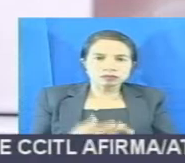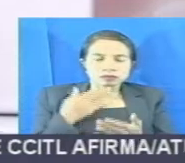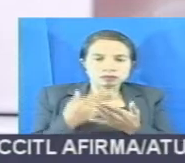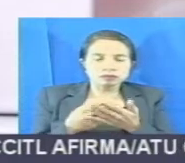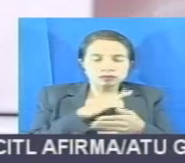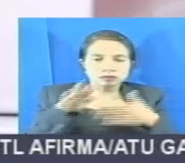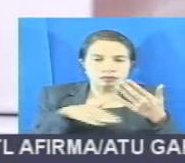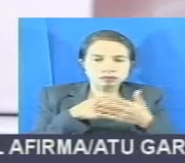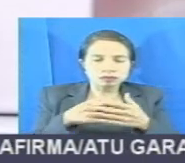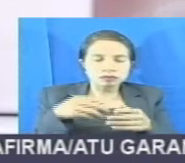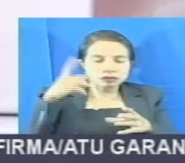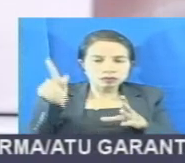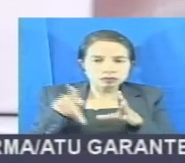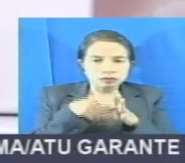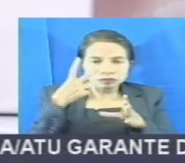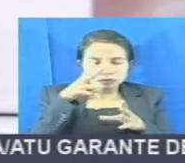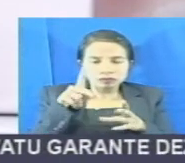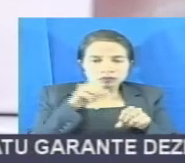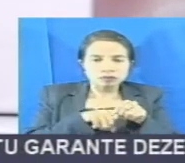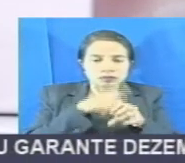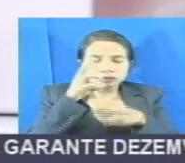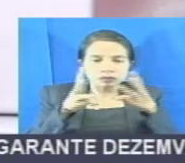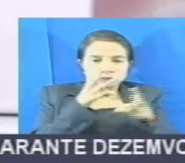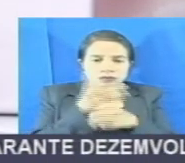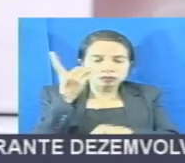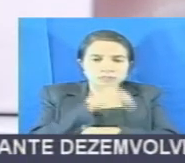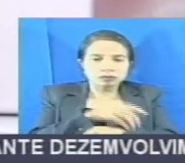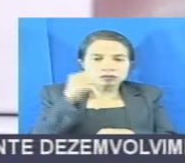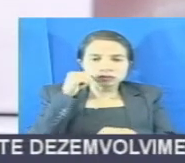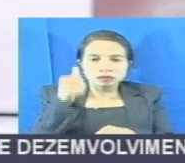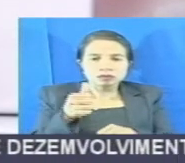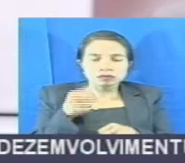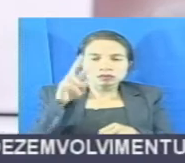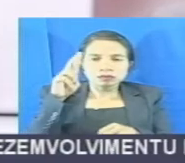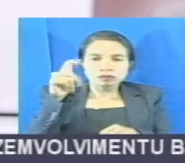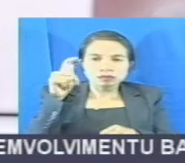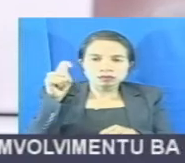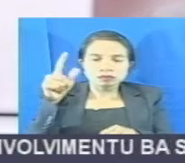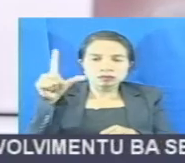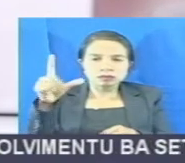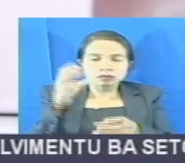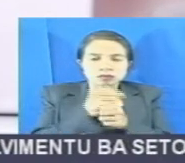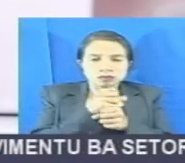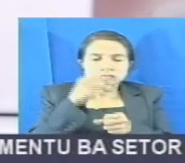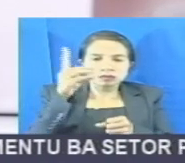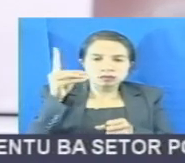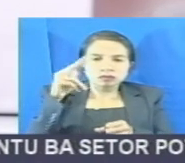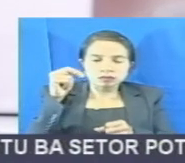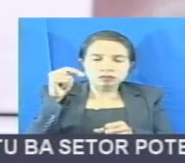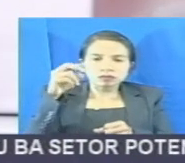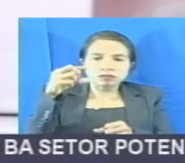Diak malu sira turmeta kompanya Previzaun Tempu mundu ni balorong abang ne RTTL rekolya husti di resau nasional meteorologi